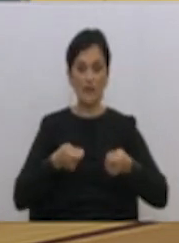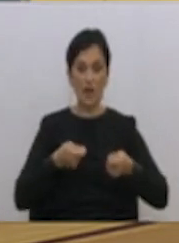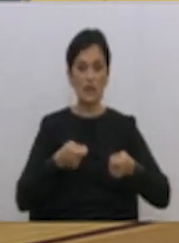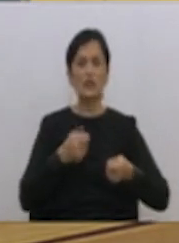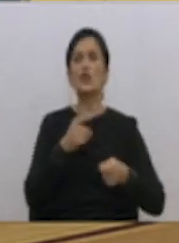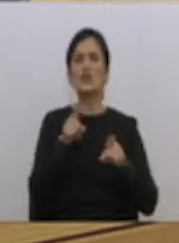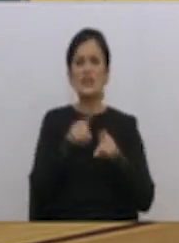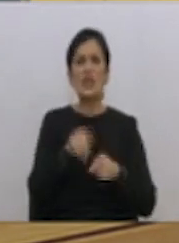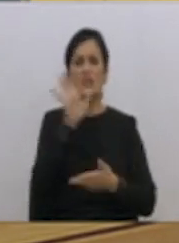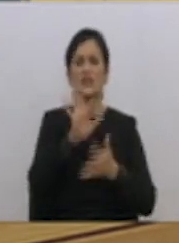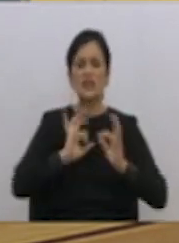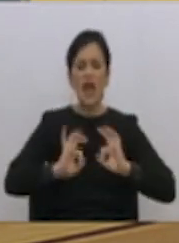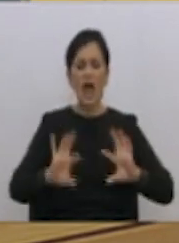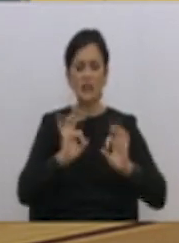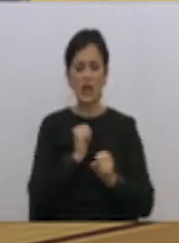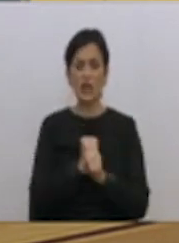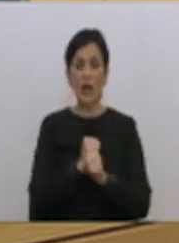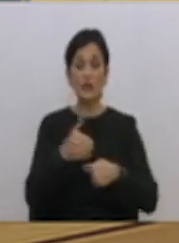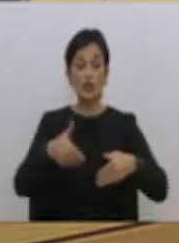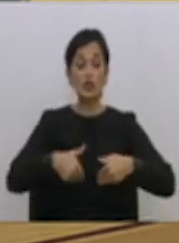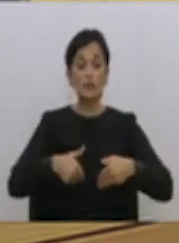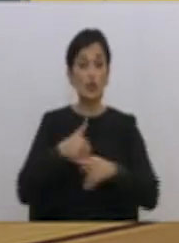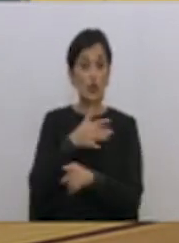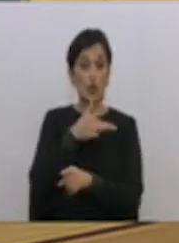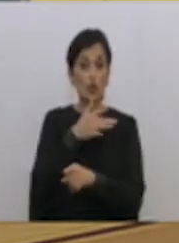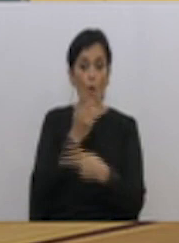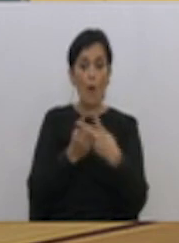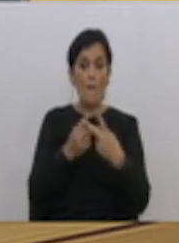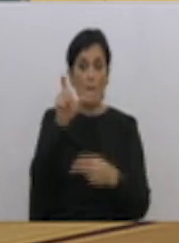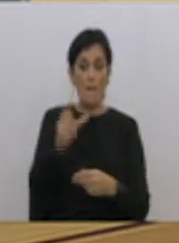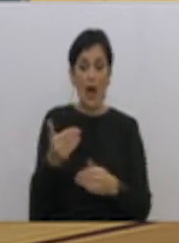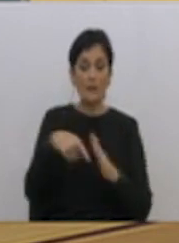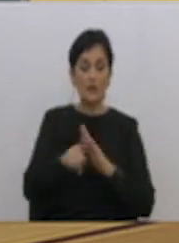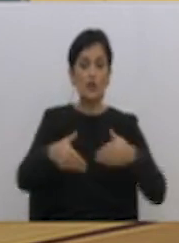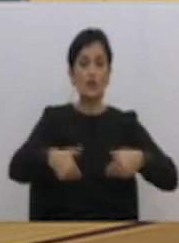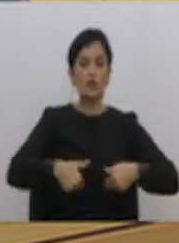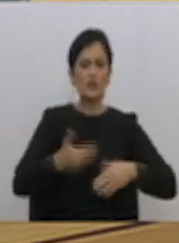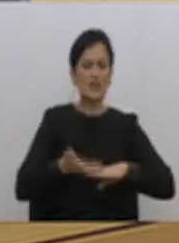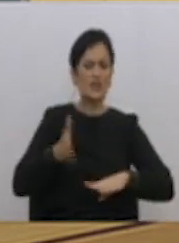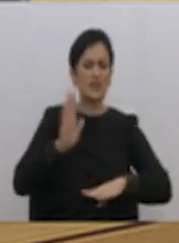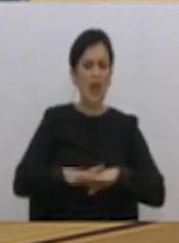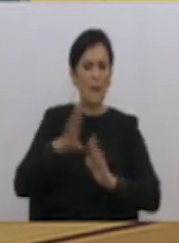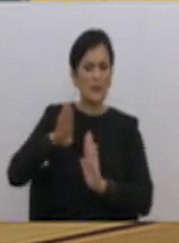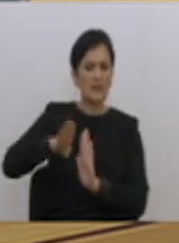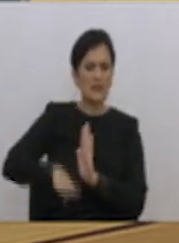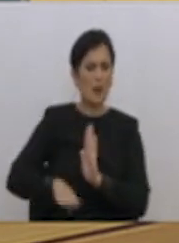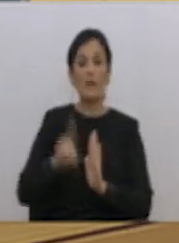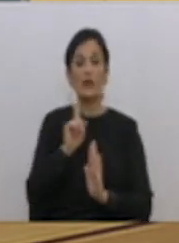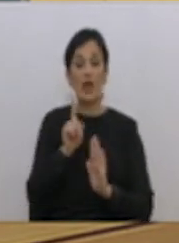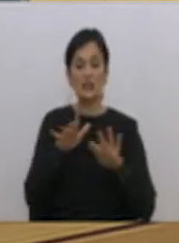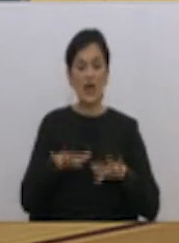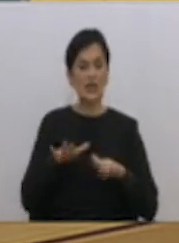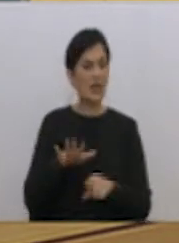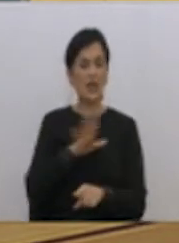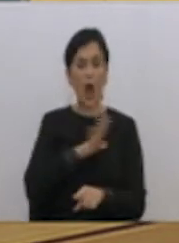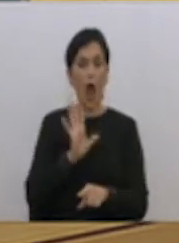არაერთი ისეთი განცხადება კეთდებოდა მისი შიმშილობის დროს, რომელიც პატიმრის მიერ შიმშილობის დამძიმებას იწვევდა და რასაც ადგილი არ